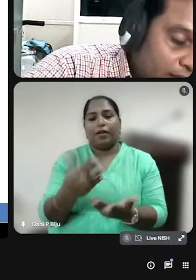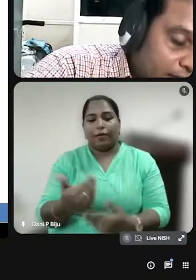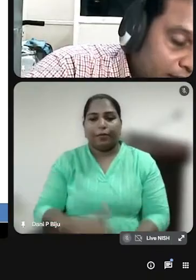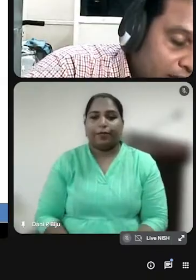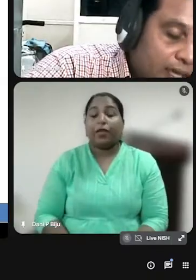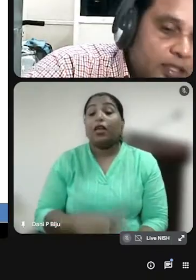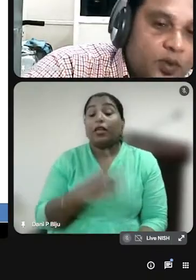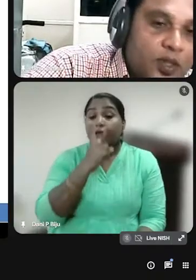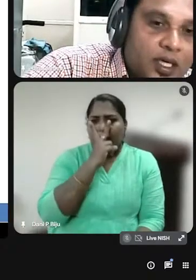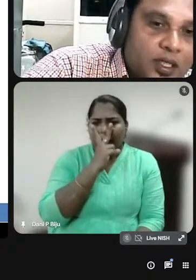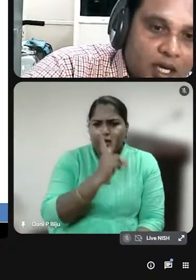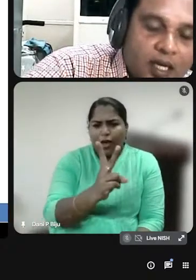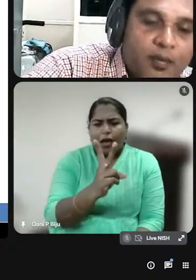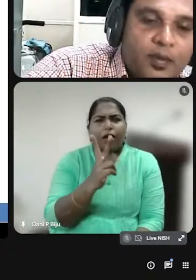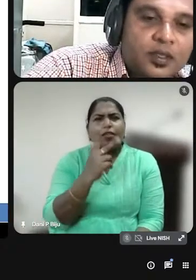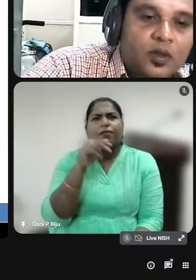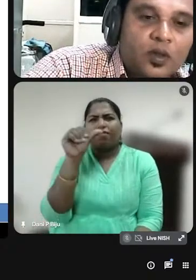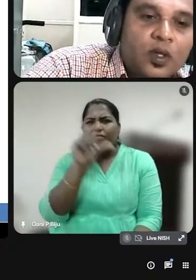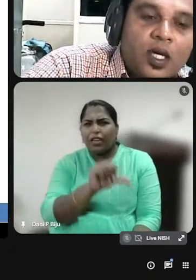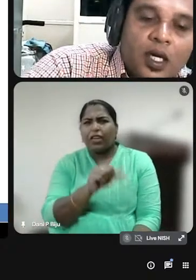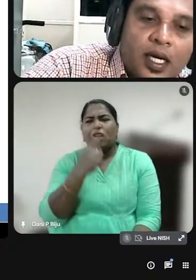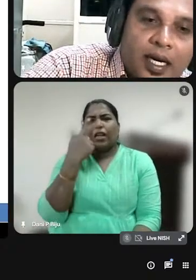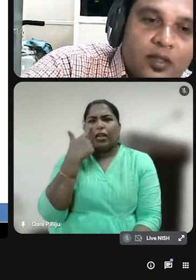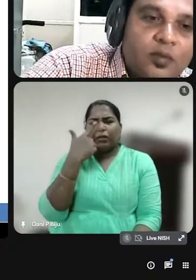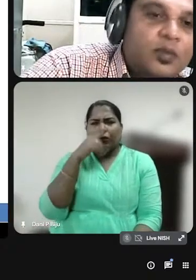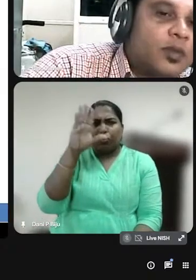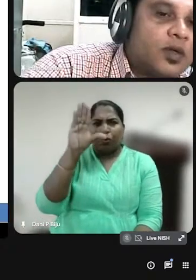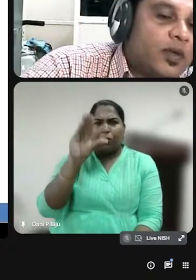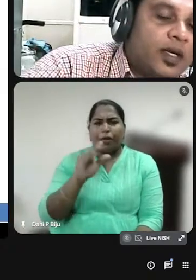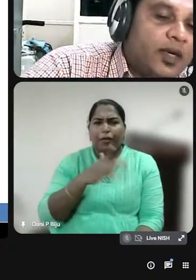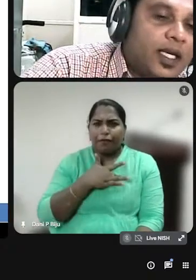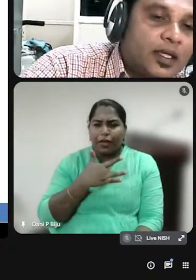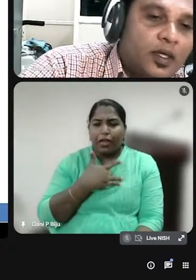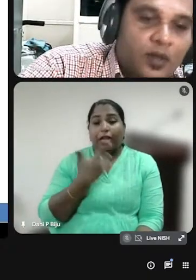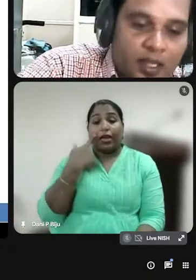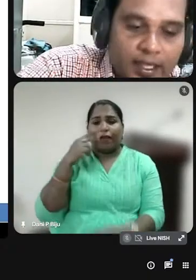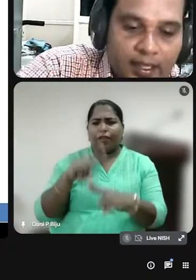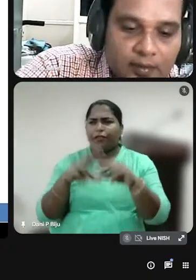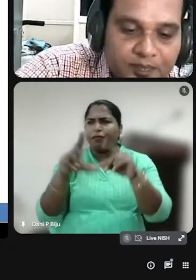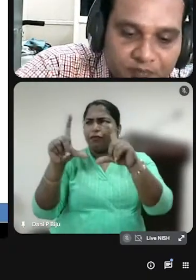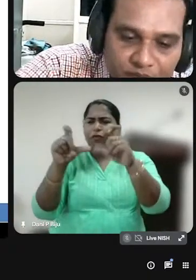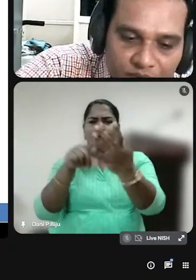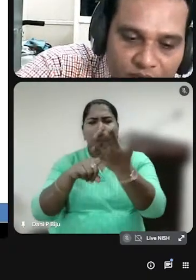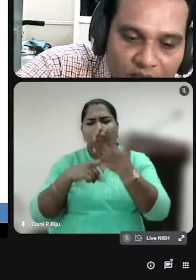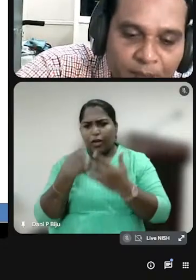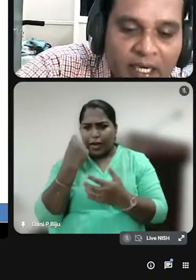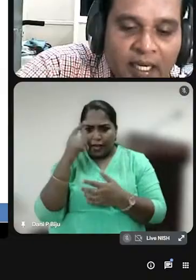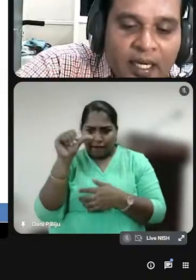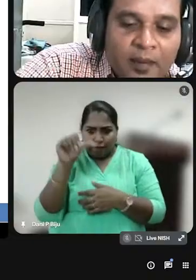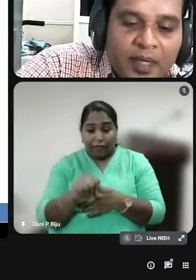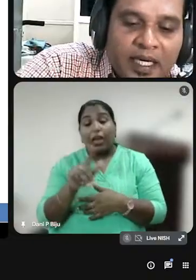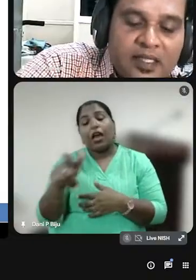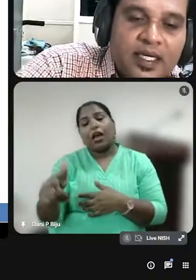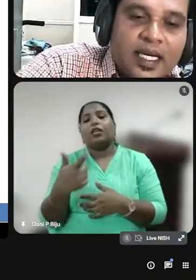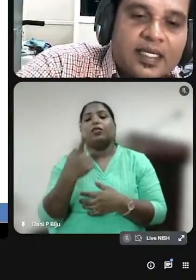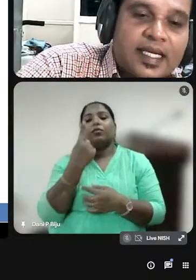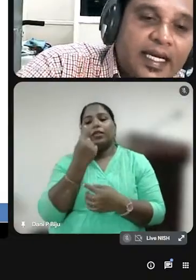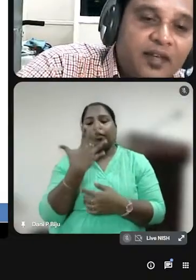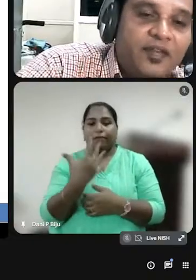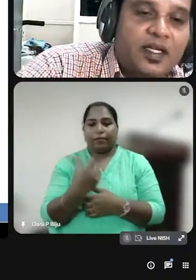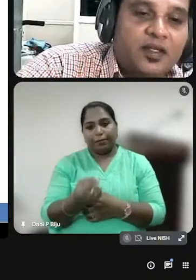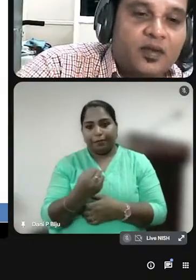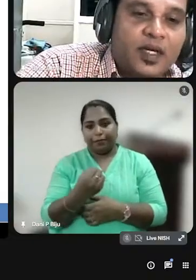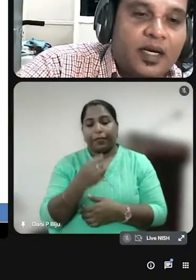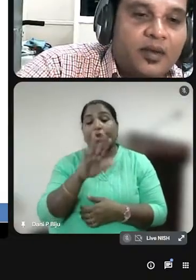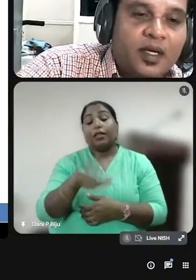നമ്മൾ എന്തെങ്കിലും കാണിച്ചു കൊടുക്കുന്നത് കാണാൻ പറ്റുന്നുണ്ടോ, അതും നമ്മൾ വിലയിരുത്തുന്നു. പിന്നെ മെഡിസിന്റെ